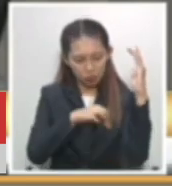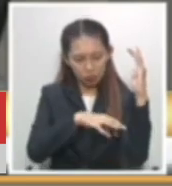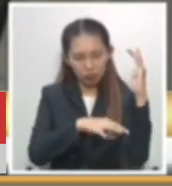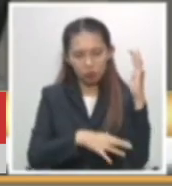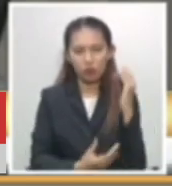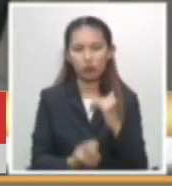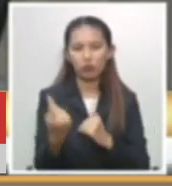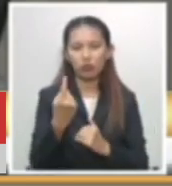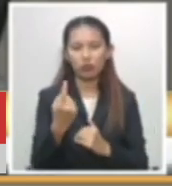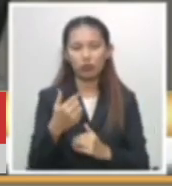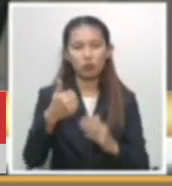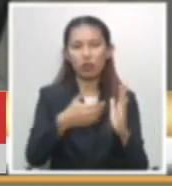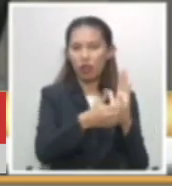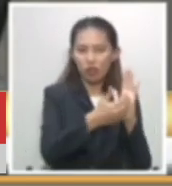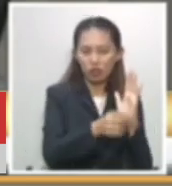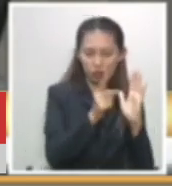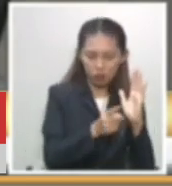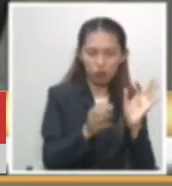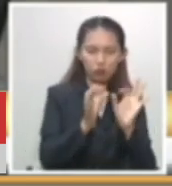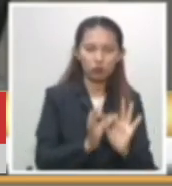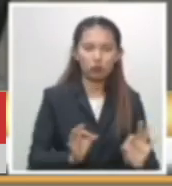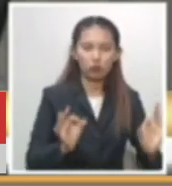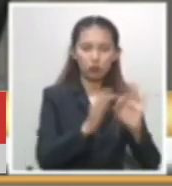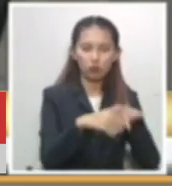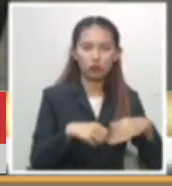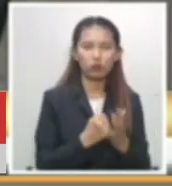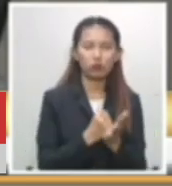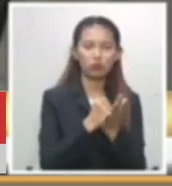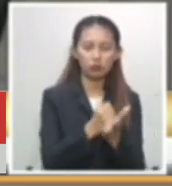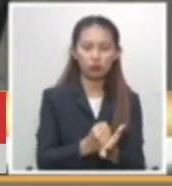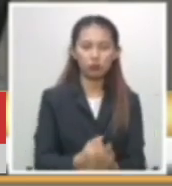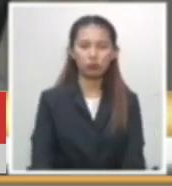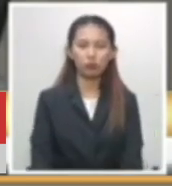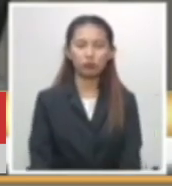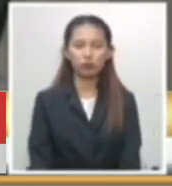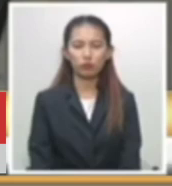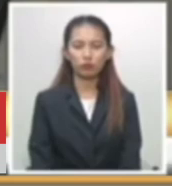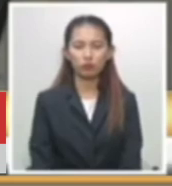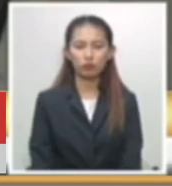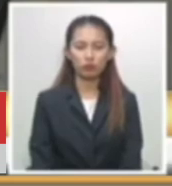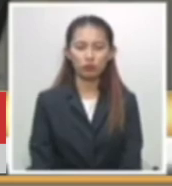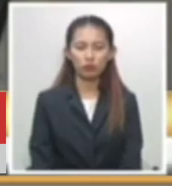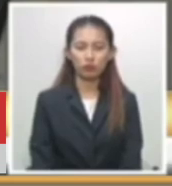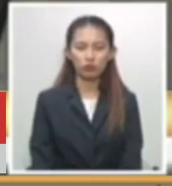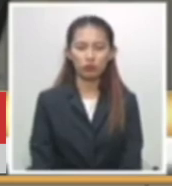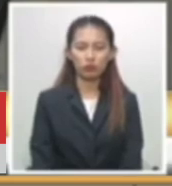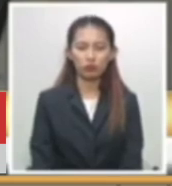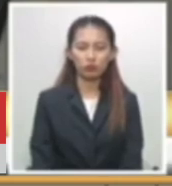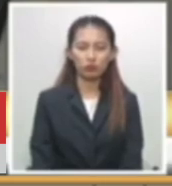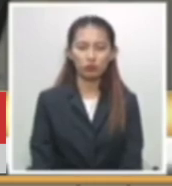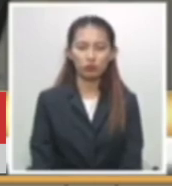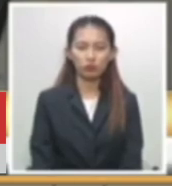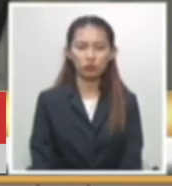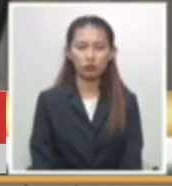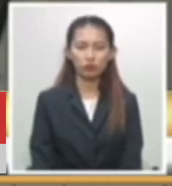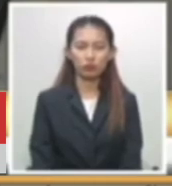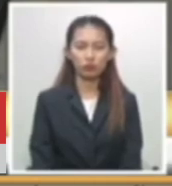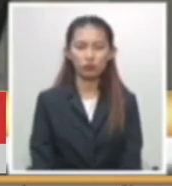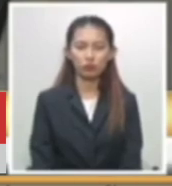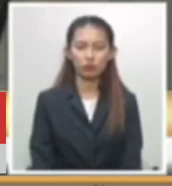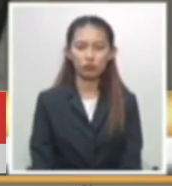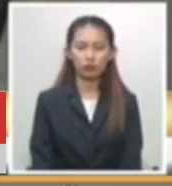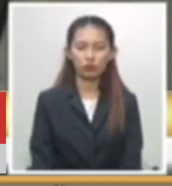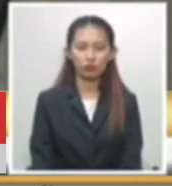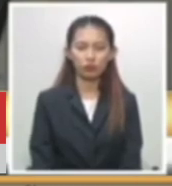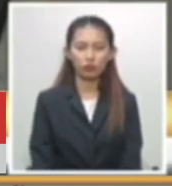านไม่ได้ทำท่านประธานครับมีเรื่องที่ฝากมาจากสมาชิกสภ